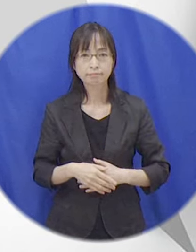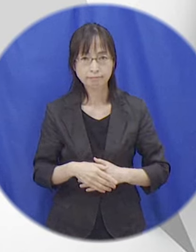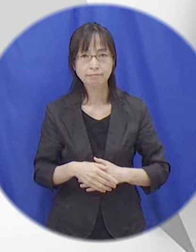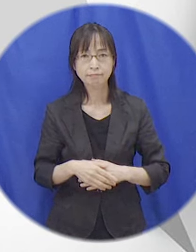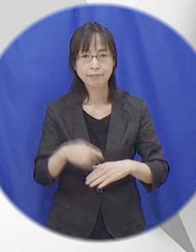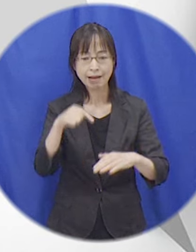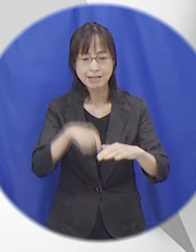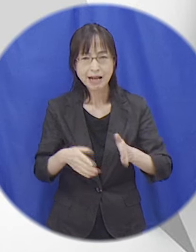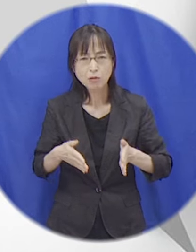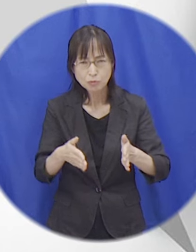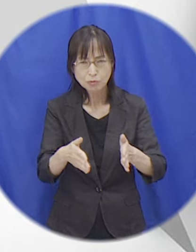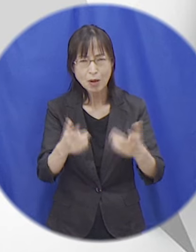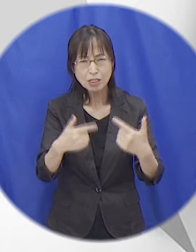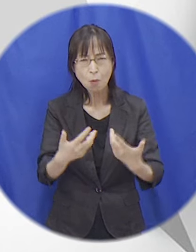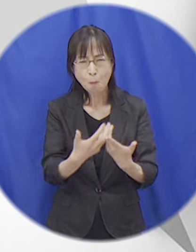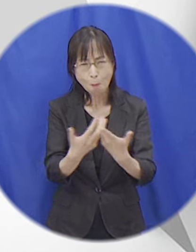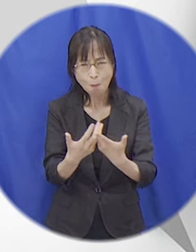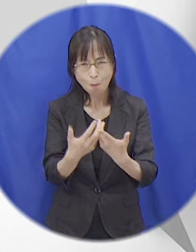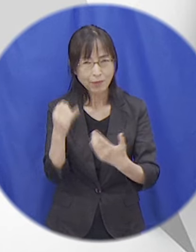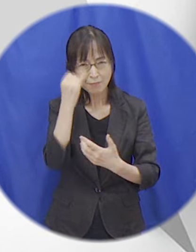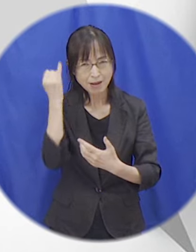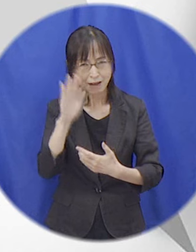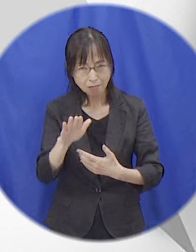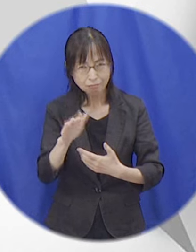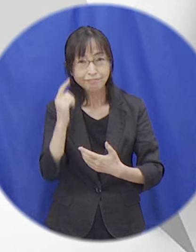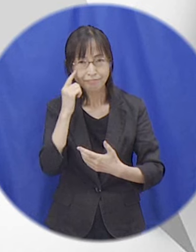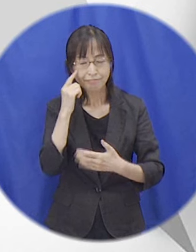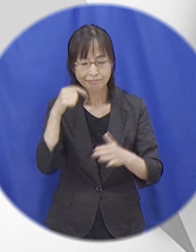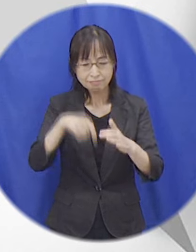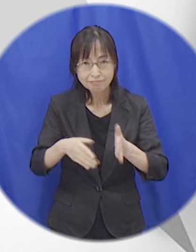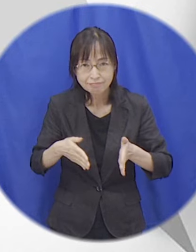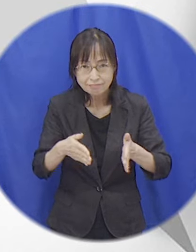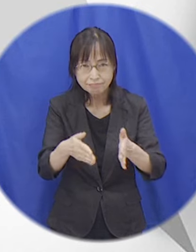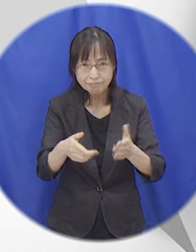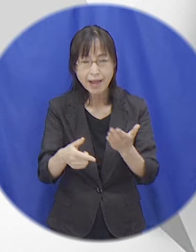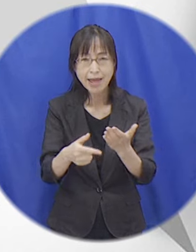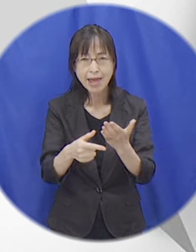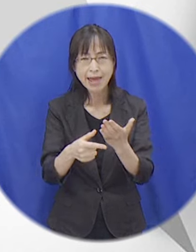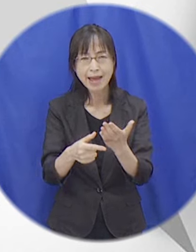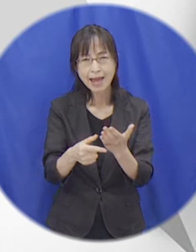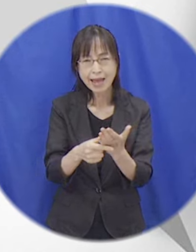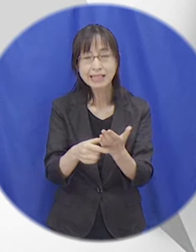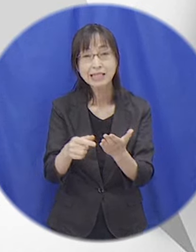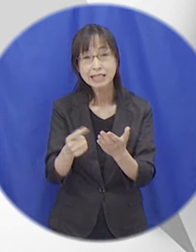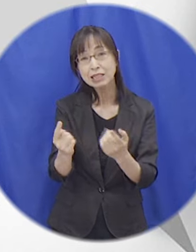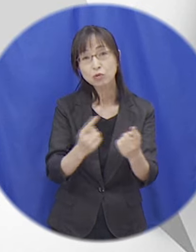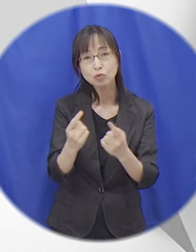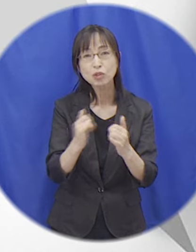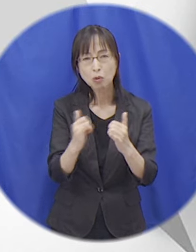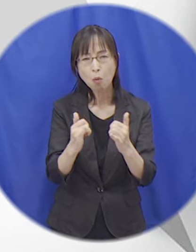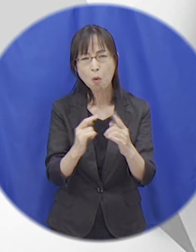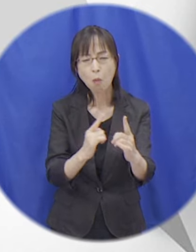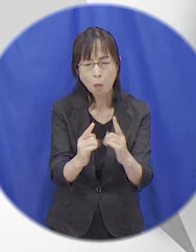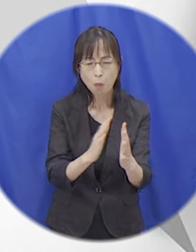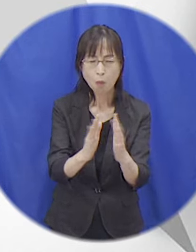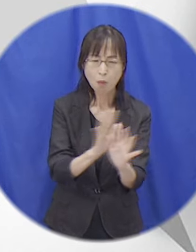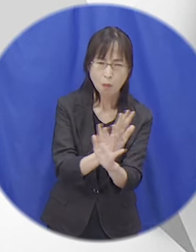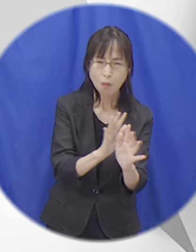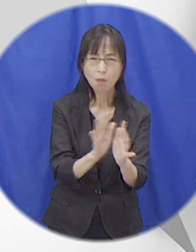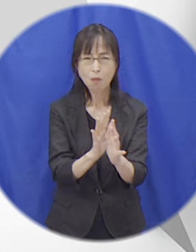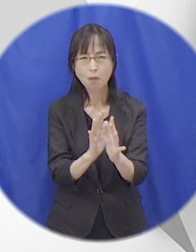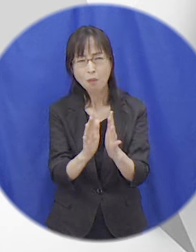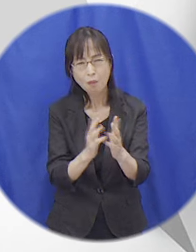地下通路が混雑しているイメージあるかと思いますが、地下通路内は駅利用者の交錯であったり混雑が発生していることに加